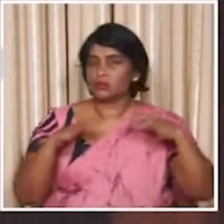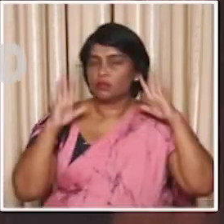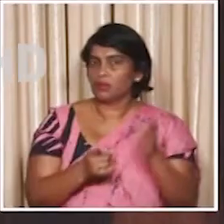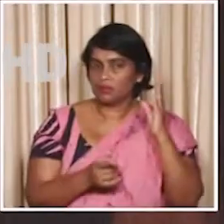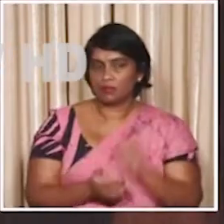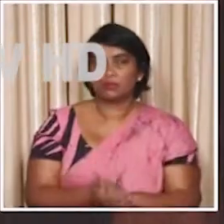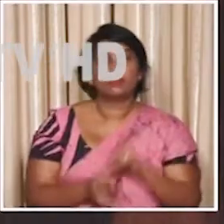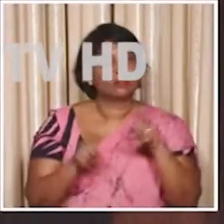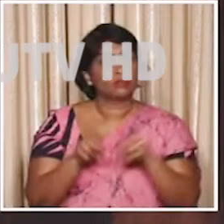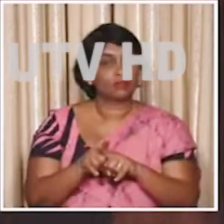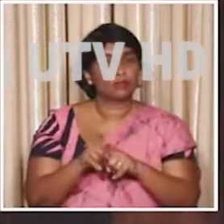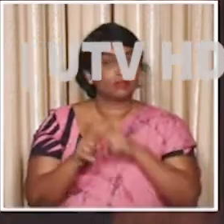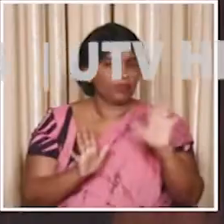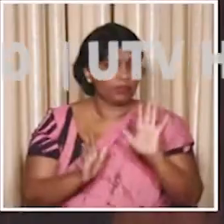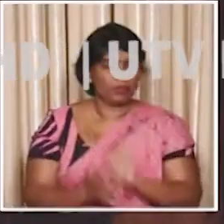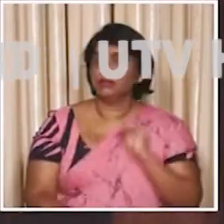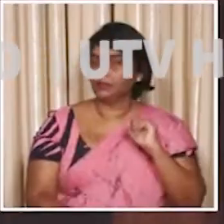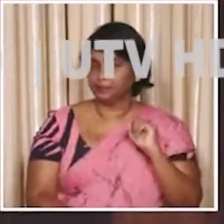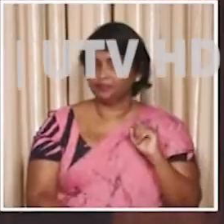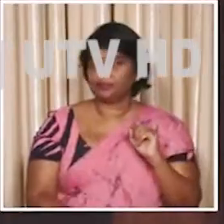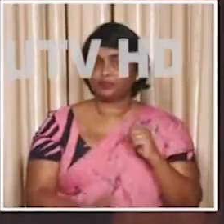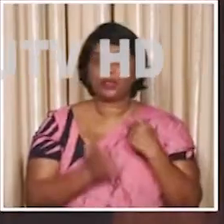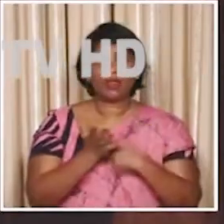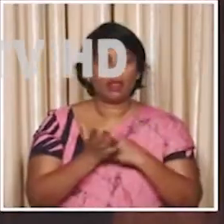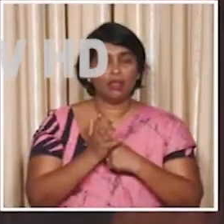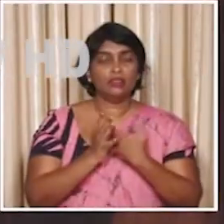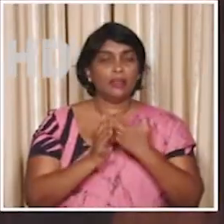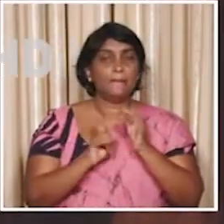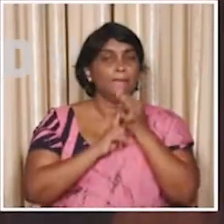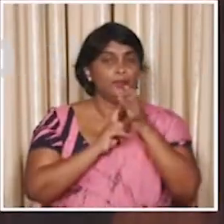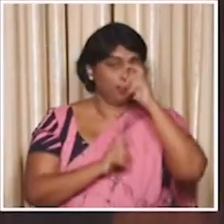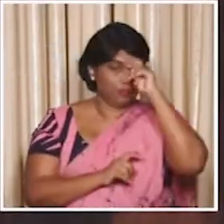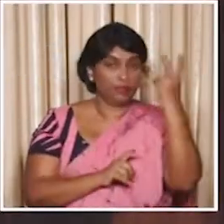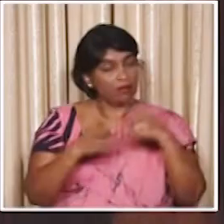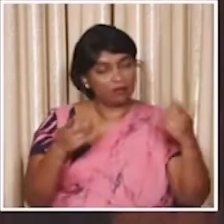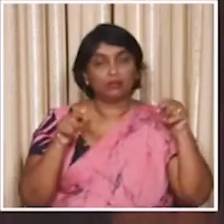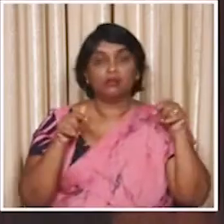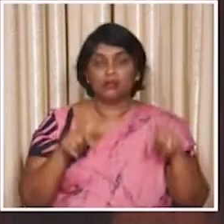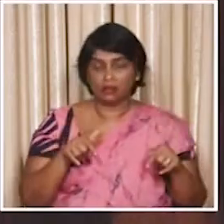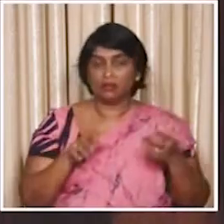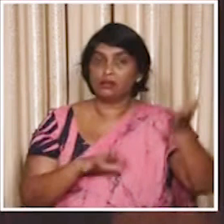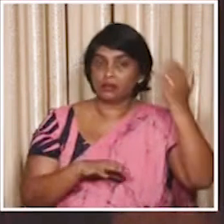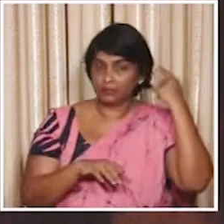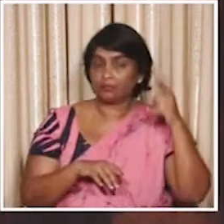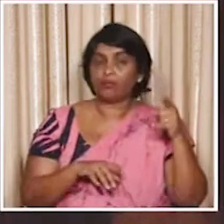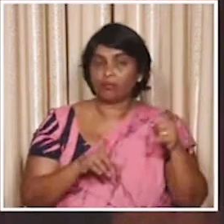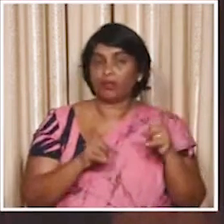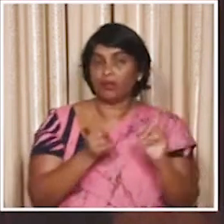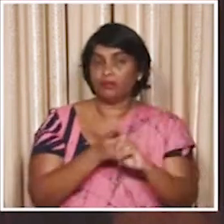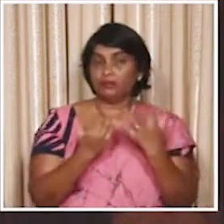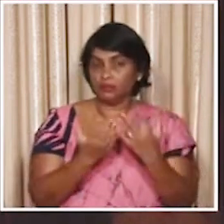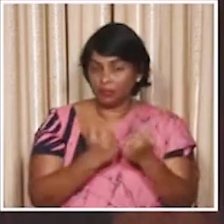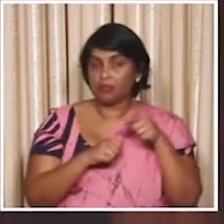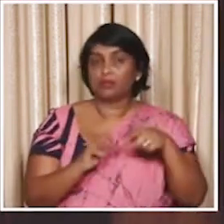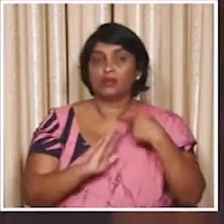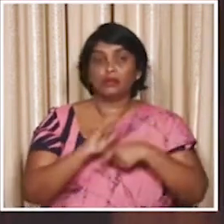භීෂණයක් තියෙන්නේ. ඒ ගැන වැඩි කතා කරන්න එපා. මොකද රංජන් විජේරත්න මහත්තයයි ප්‍රේමදාස මහත්තයා අද හිටියේ නැතුවට ඒ කාලේ කර ඒ බීජණෙන් බේරගත්තේ